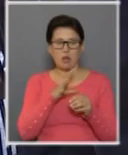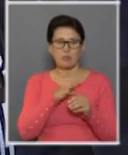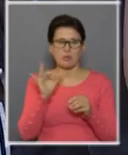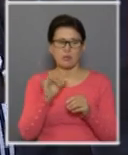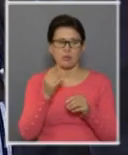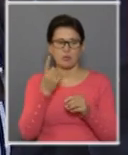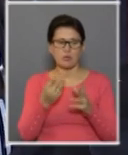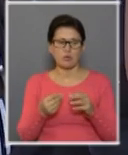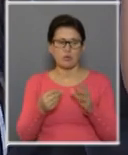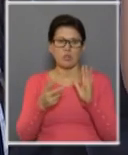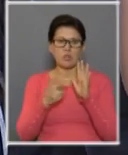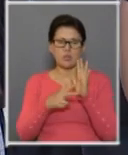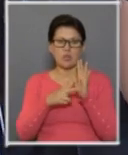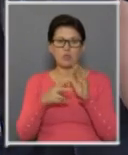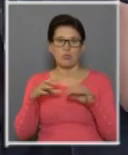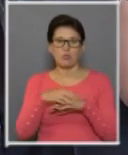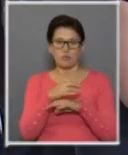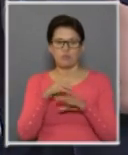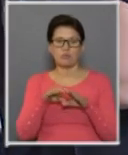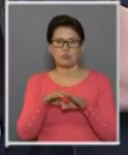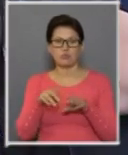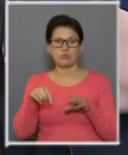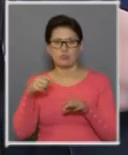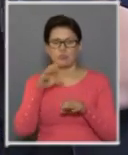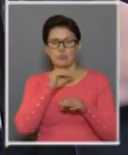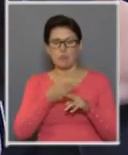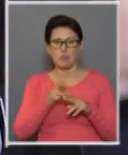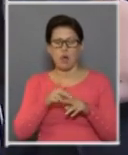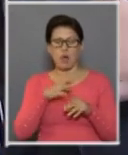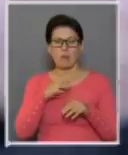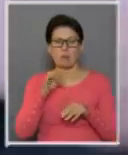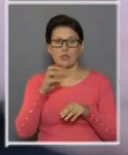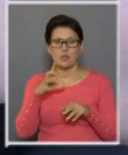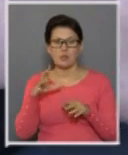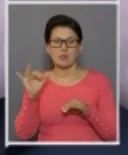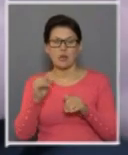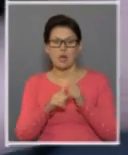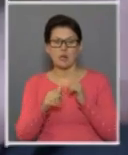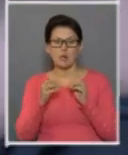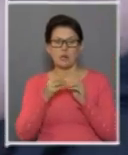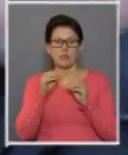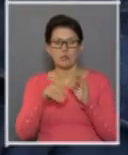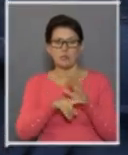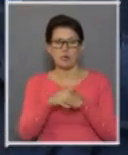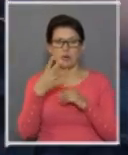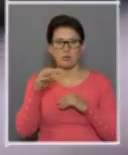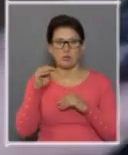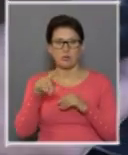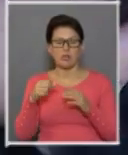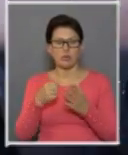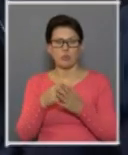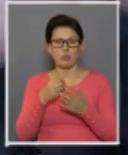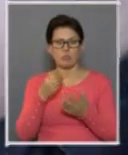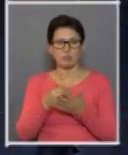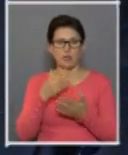қалса, бір күнде 80 жұп аяқ киім тігіп тастайды. Сондай-ақ Серікжан әр туындысын 10 мыңнан бастап 40 мың теңгеге